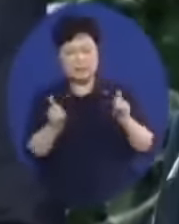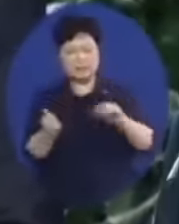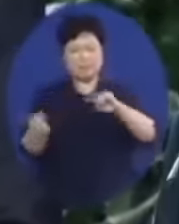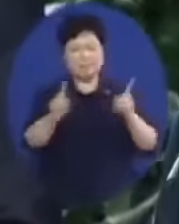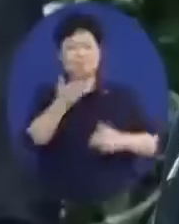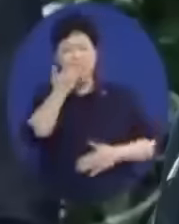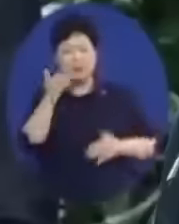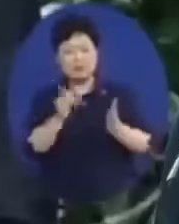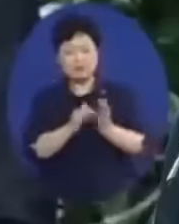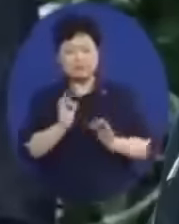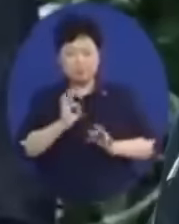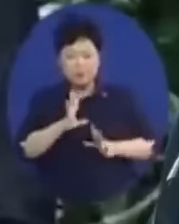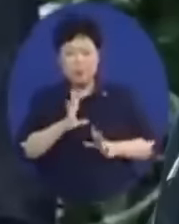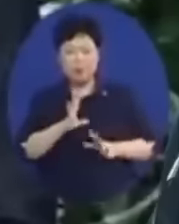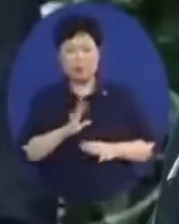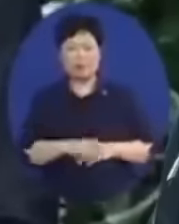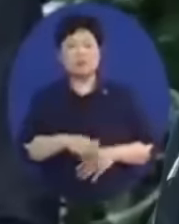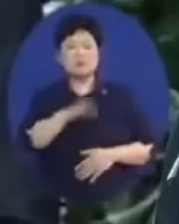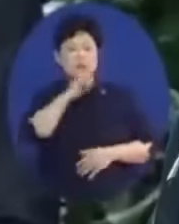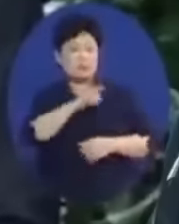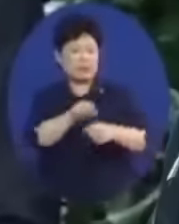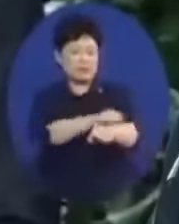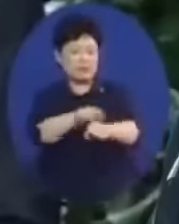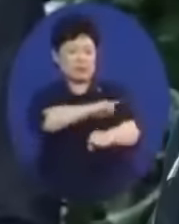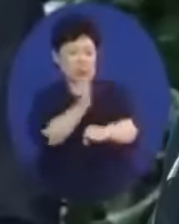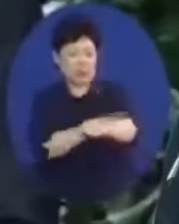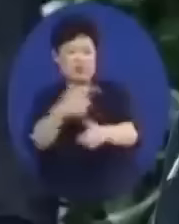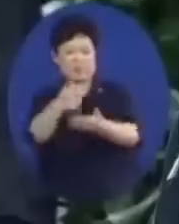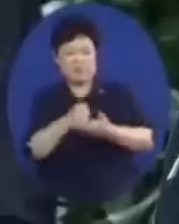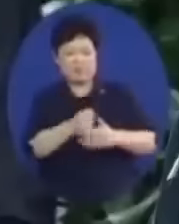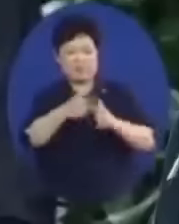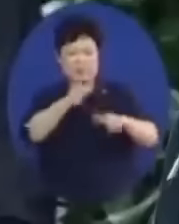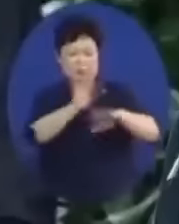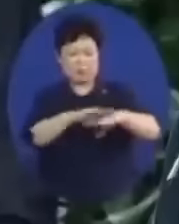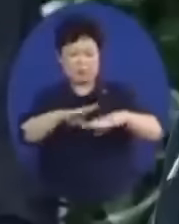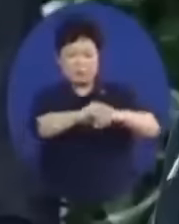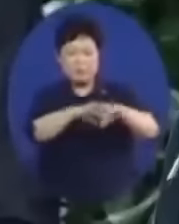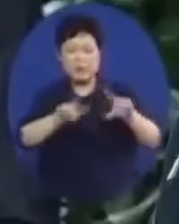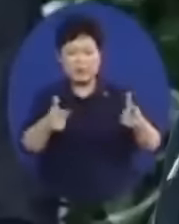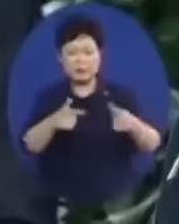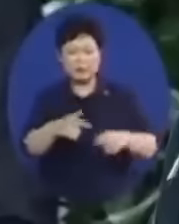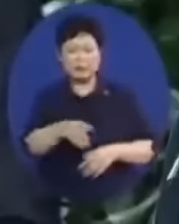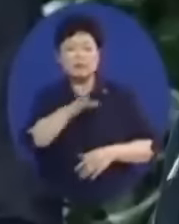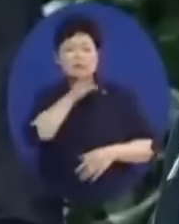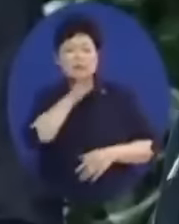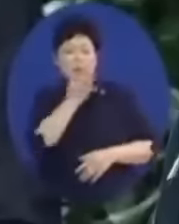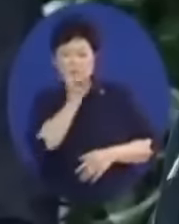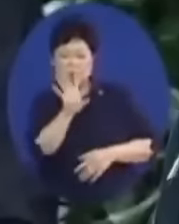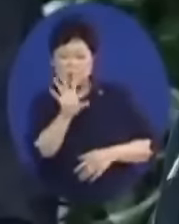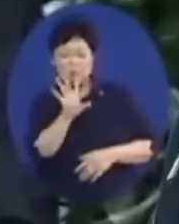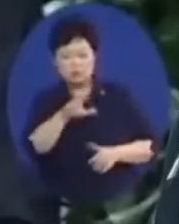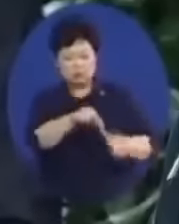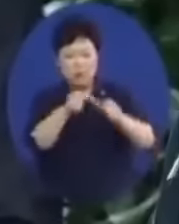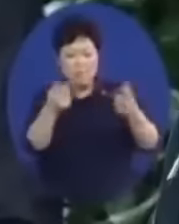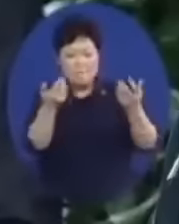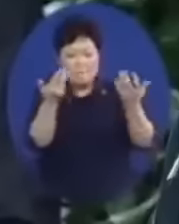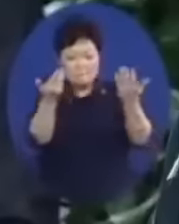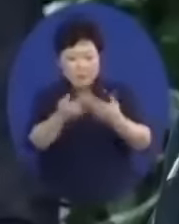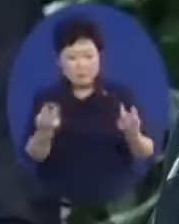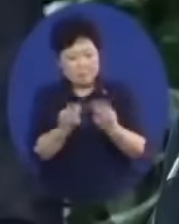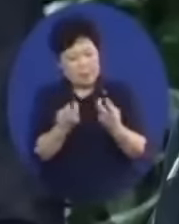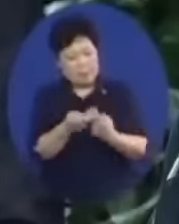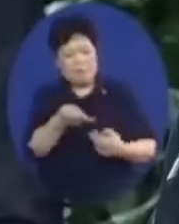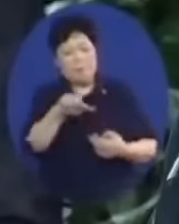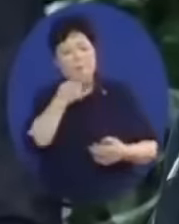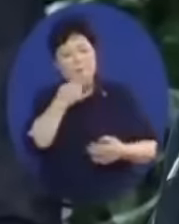살아날 수 있는 놀라운 특권을 얻게 된 것입니다. 예수님 손을 잡지 않고는 도무지 구원받을 길이 없어요. 살아날